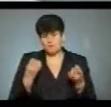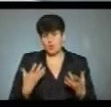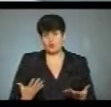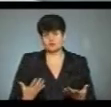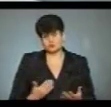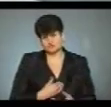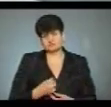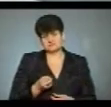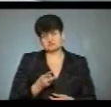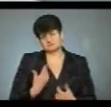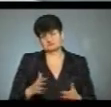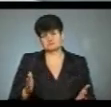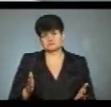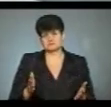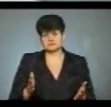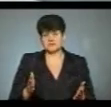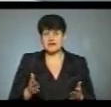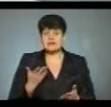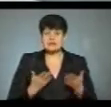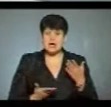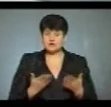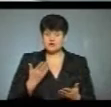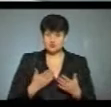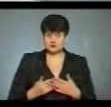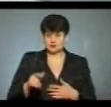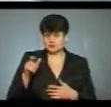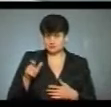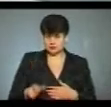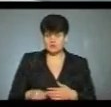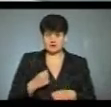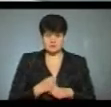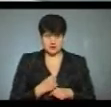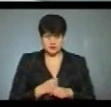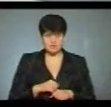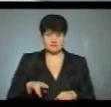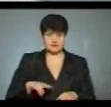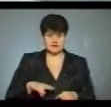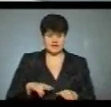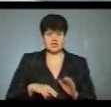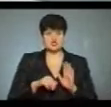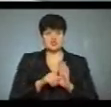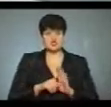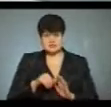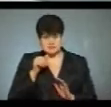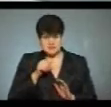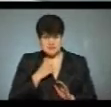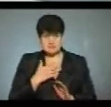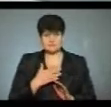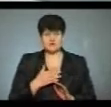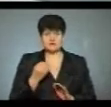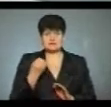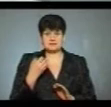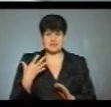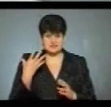своїм бажанням. Якщо працівник працює в цього роботодавця там 6 місяців, то за 15